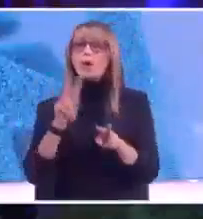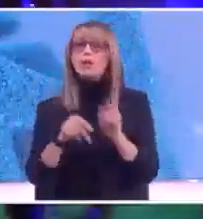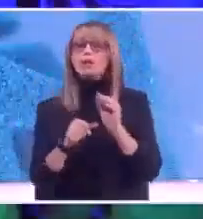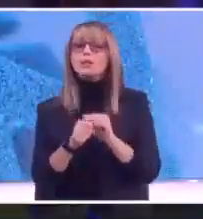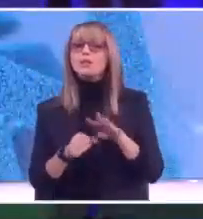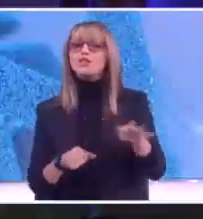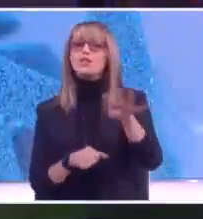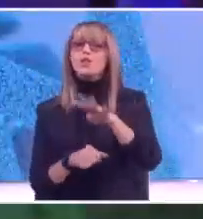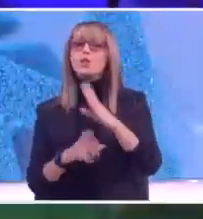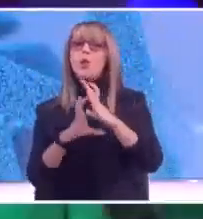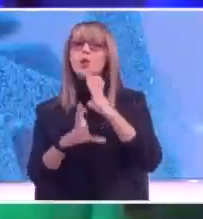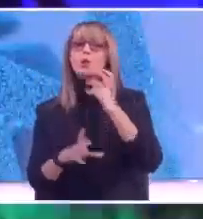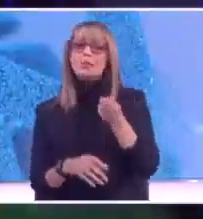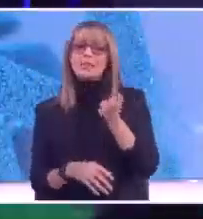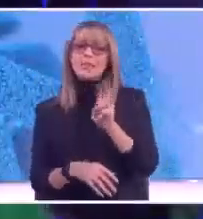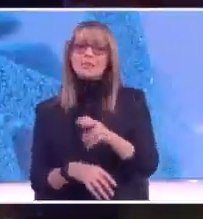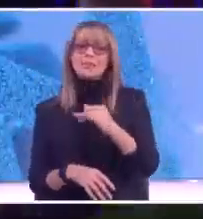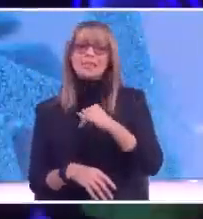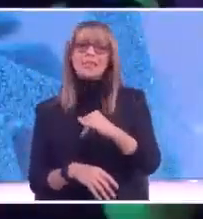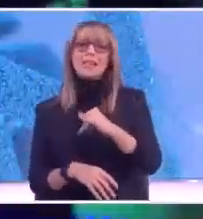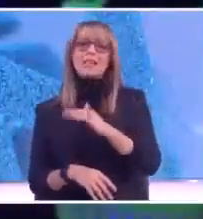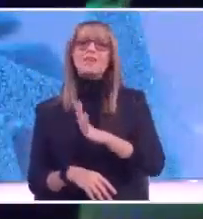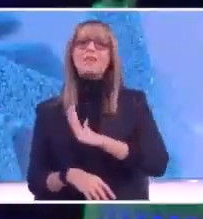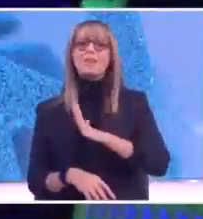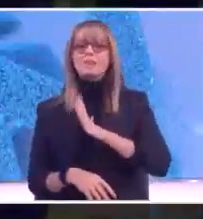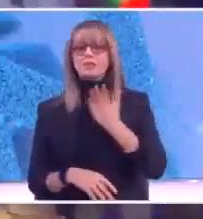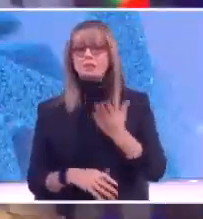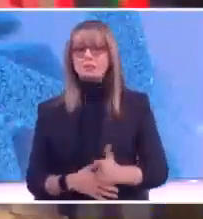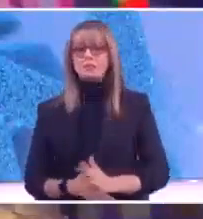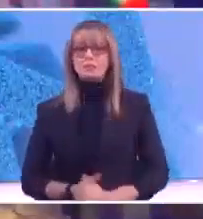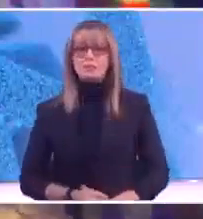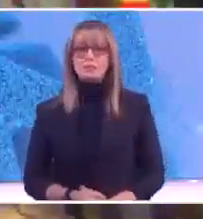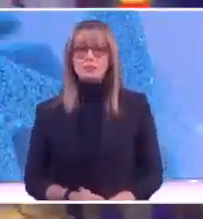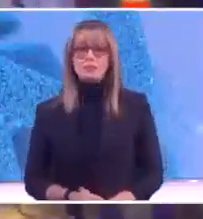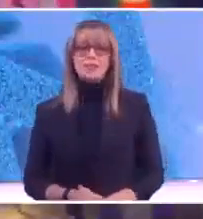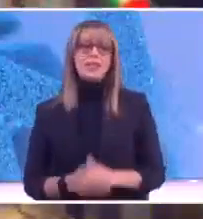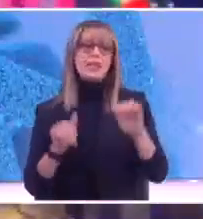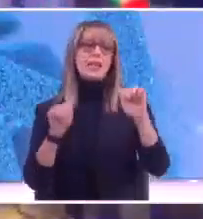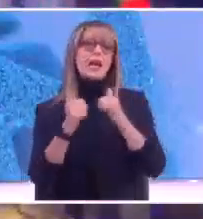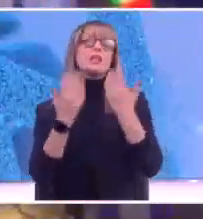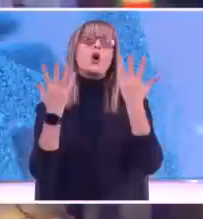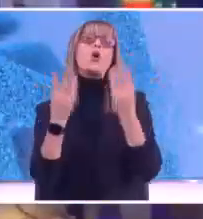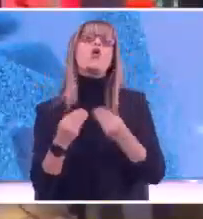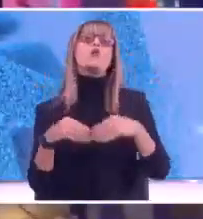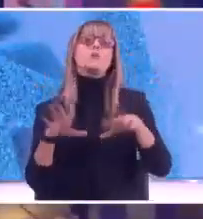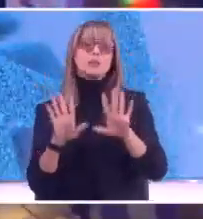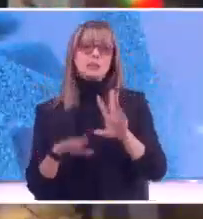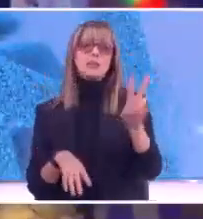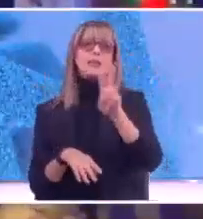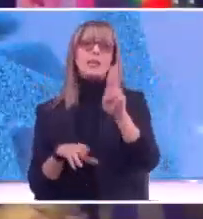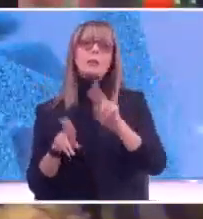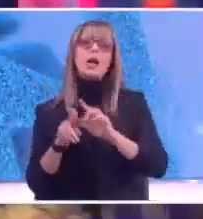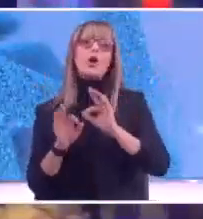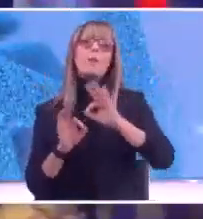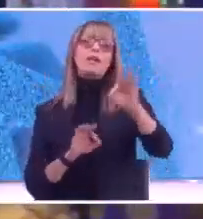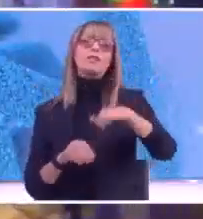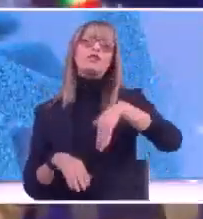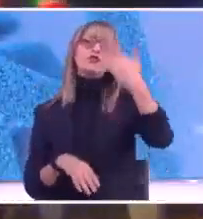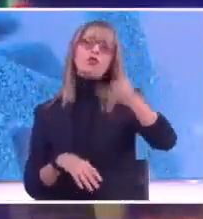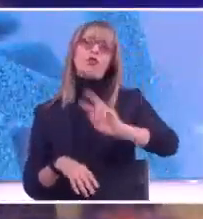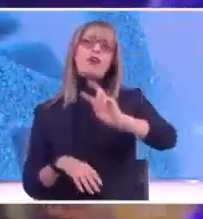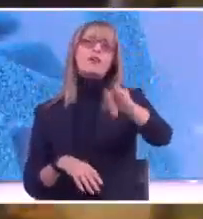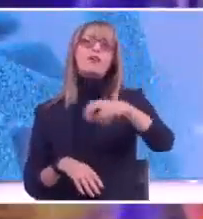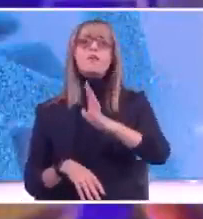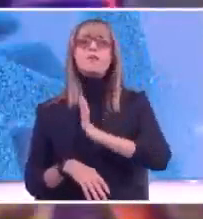yitirenlerden 4'ünün otobüsten inmesine dakikalar kalmıştı. Kaza olmasaydı 20 kilometre sonra inecekleri